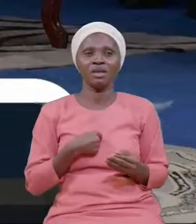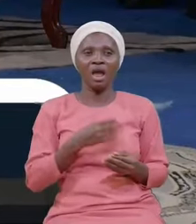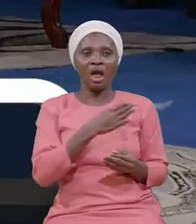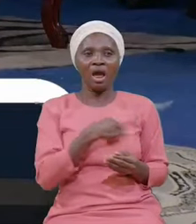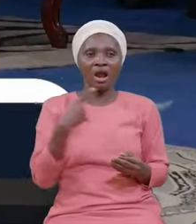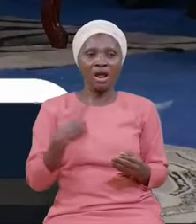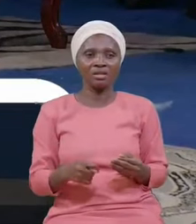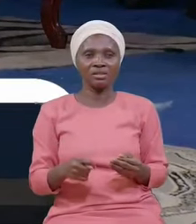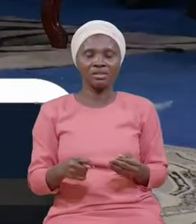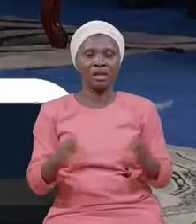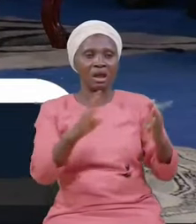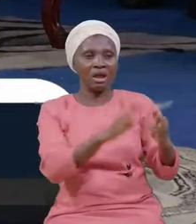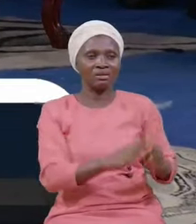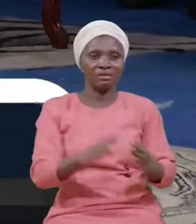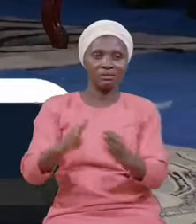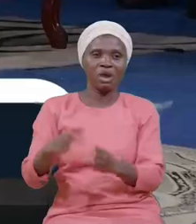de moi.